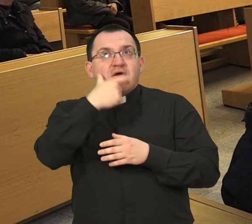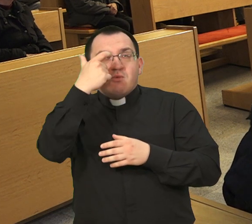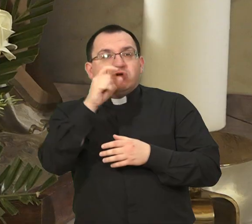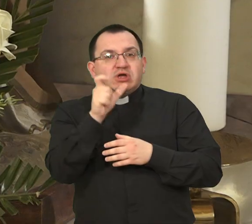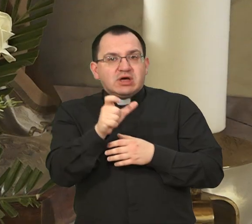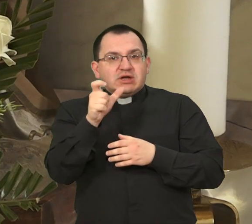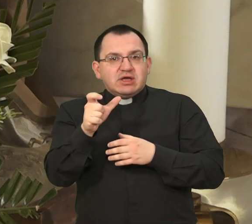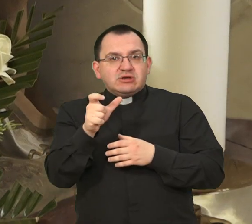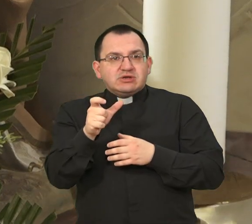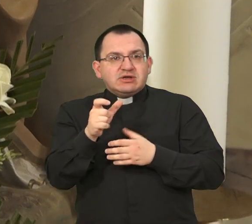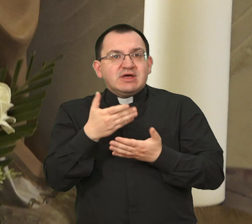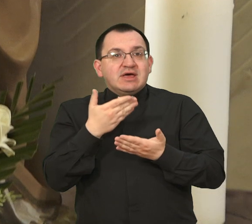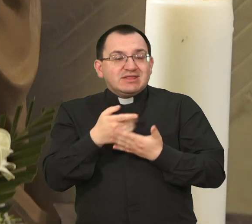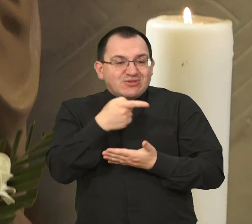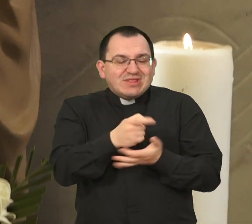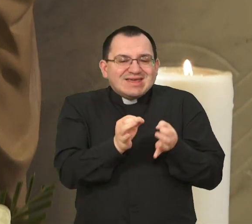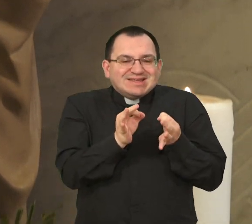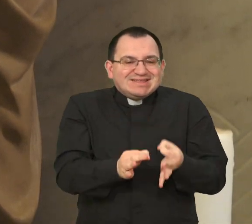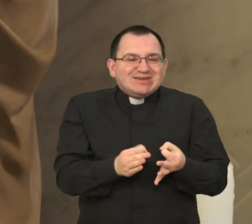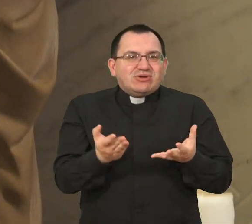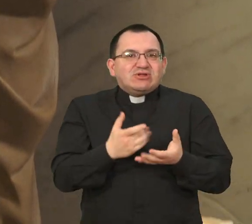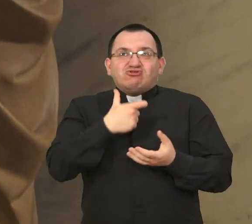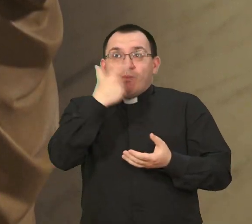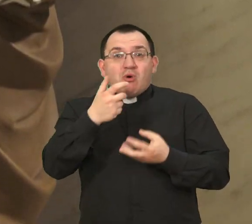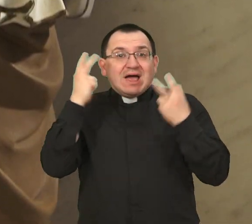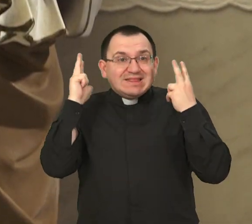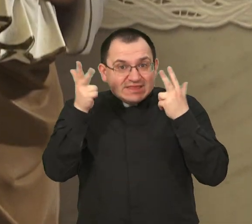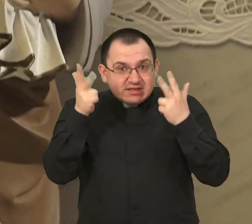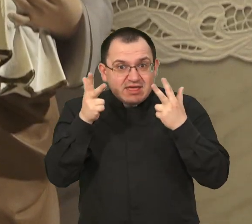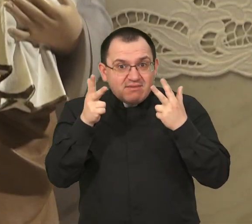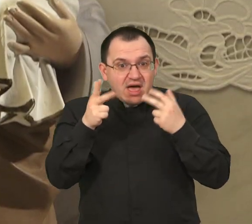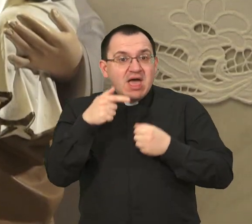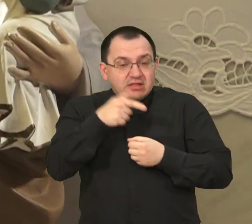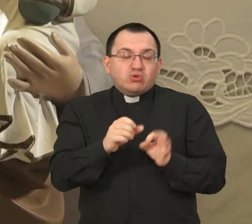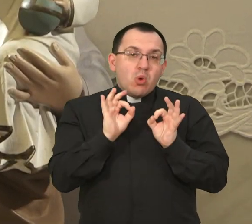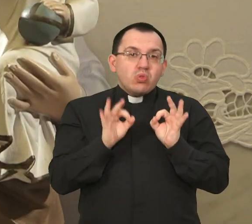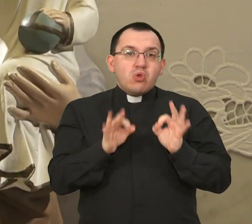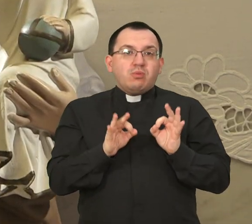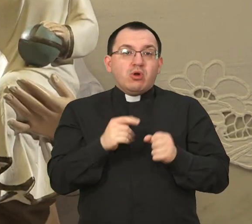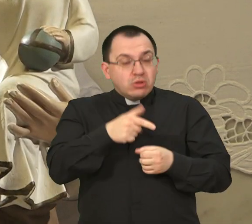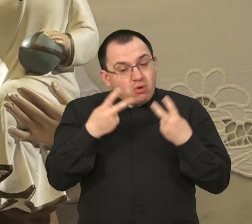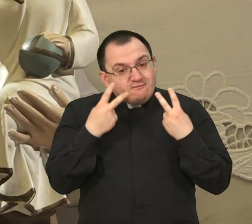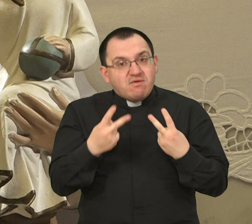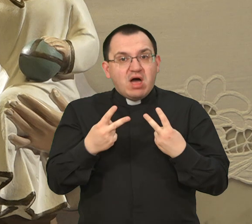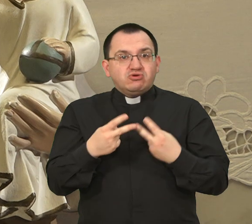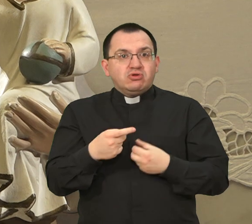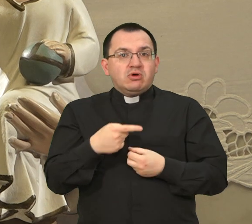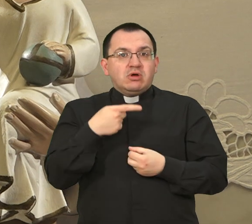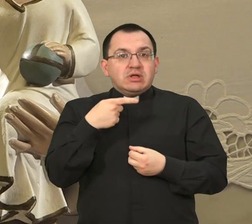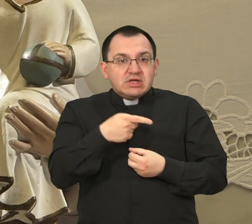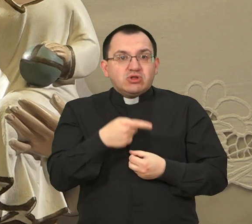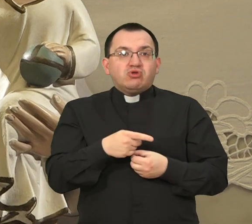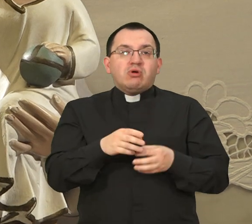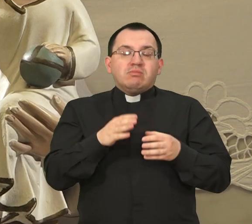riječi. Zato je siguran da ono što Bog od njega traži, da je to dobro, da je to važno, da je to njegov, da je